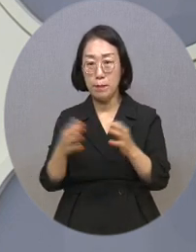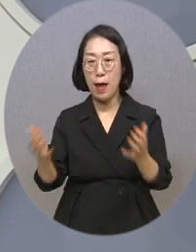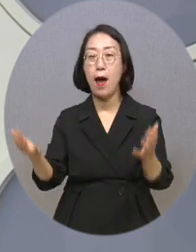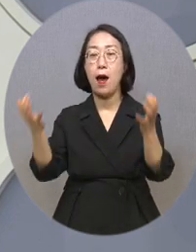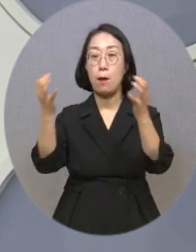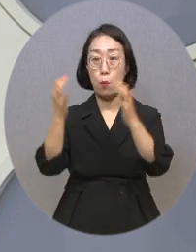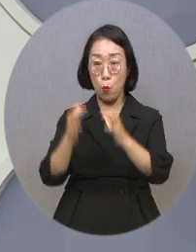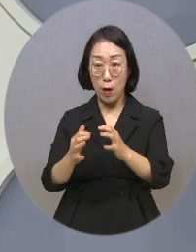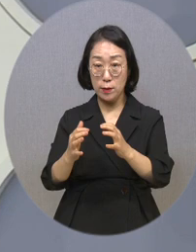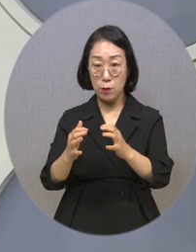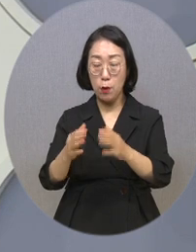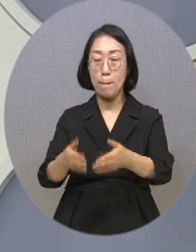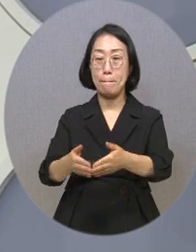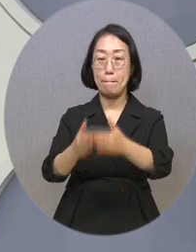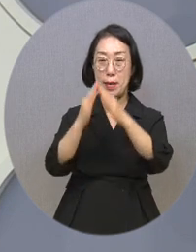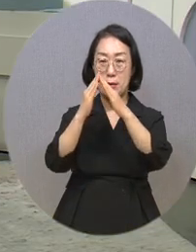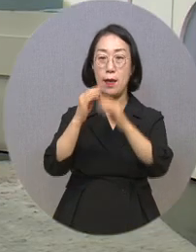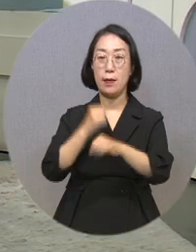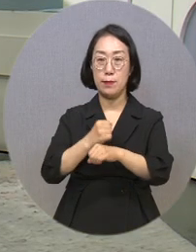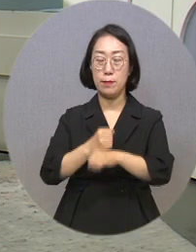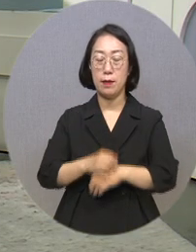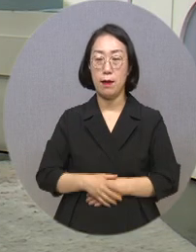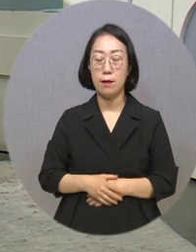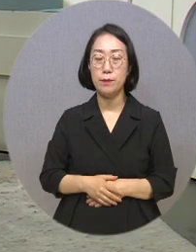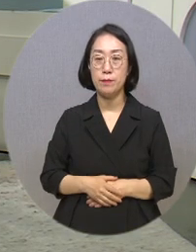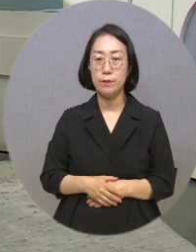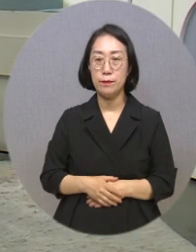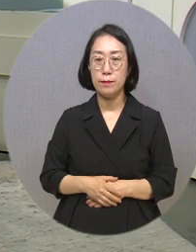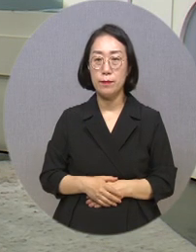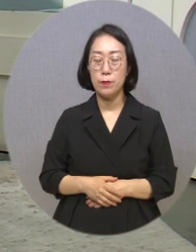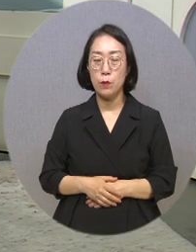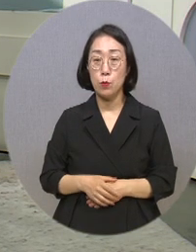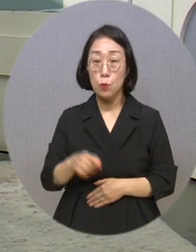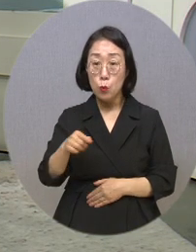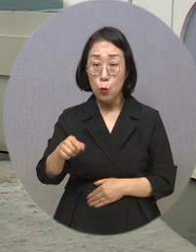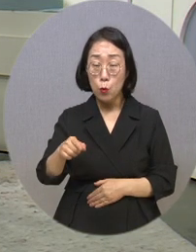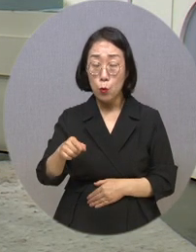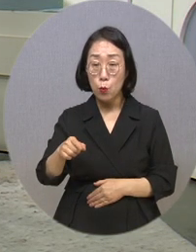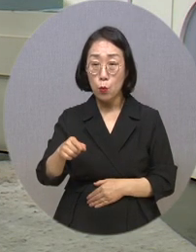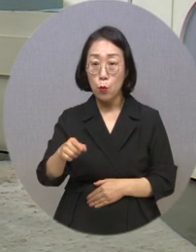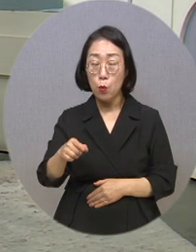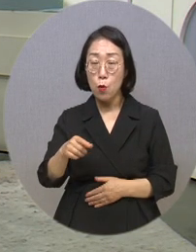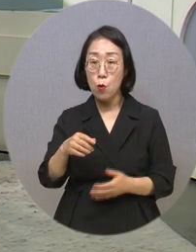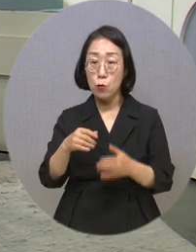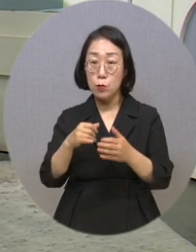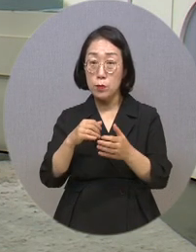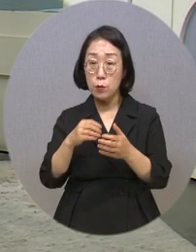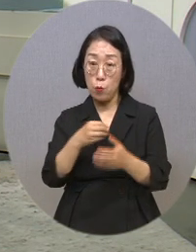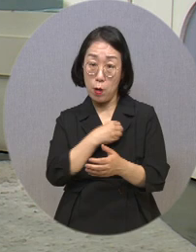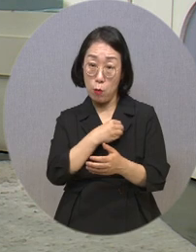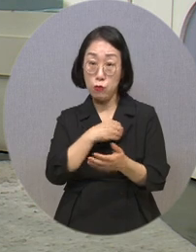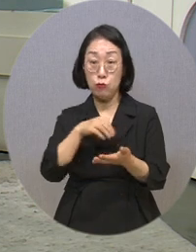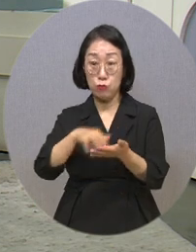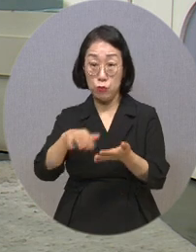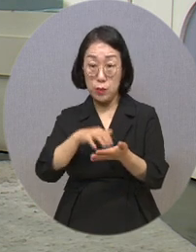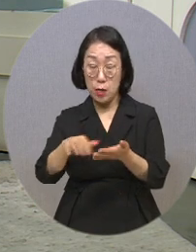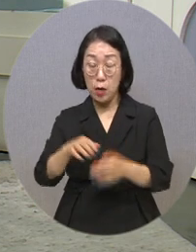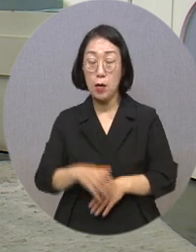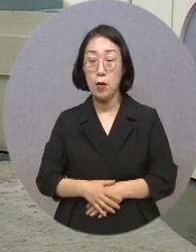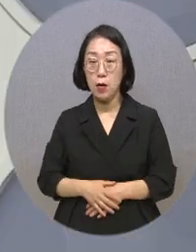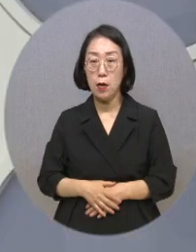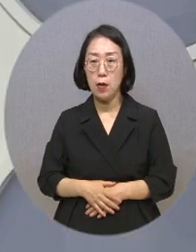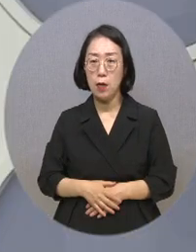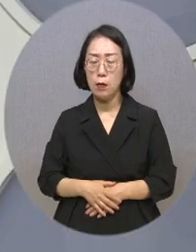했다. 그렇게 말씀드릴 수 있습니다. 네. 그리고 규모를 말씀하셨는데 그 아마도 한